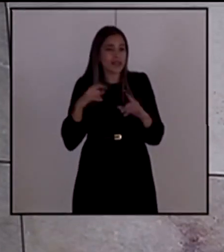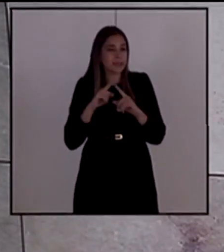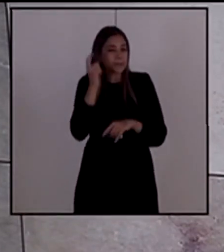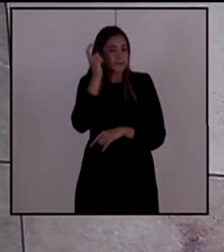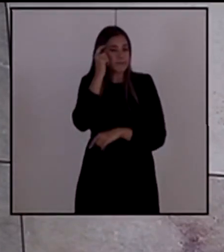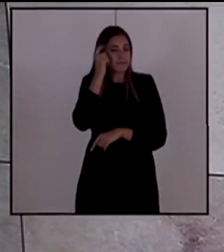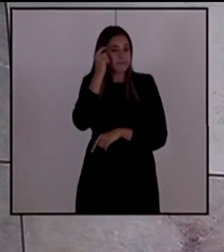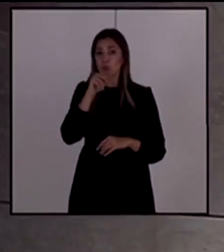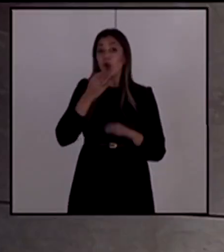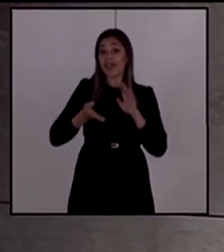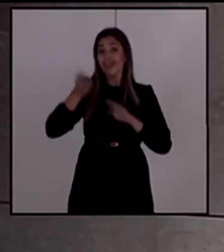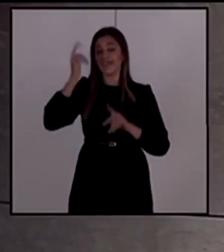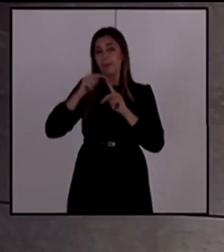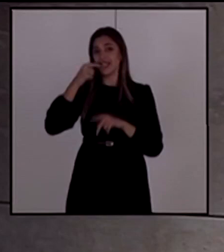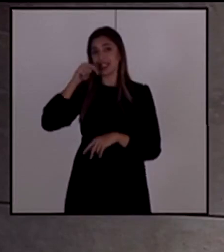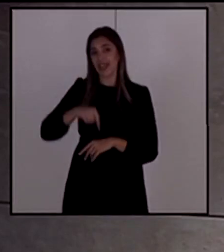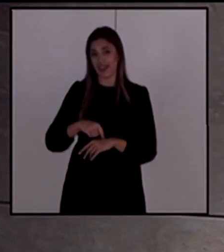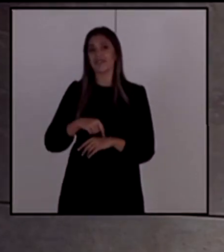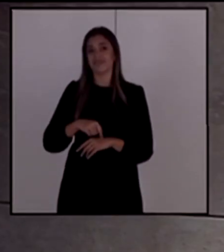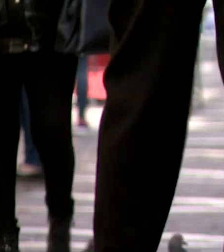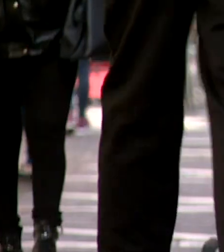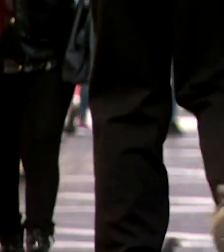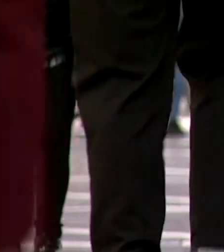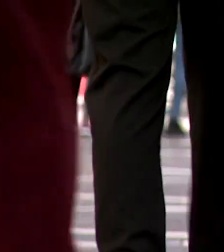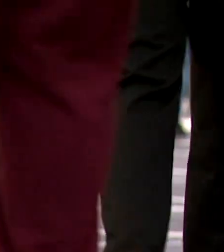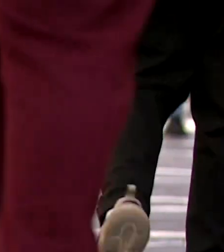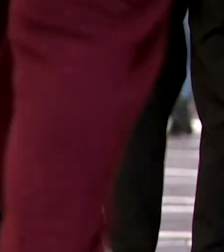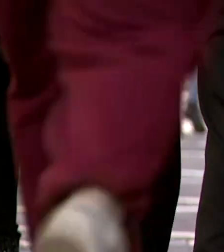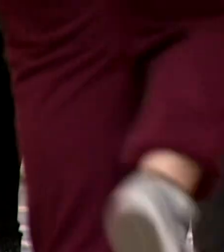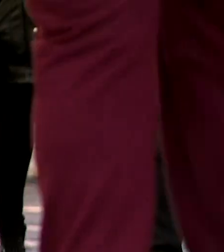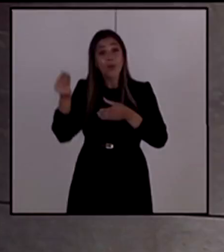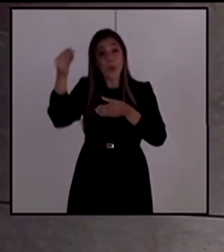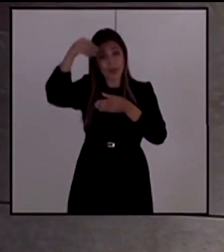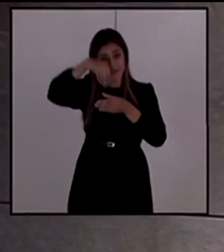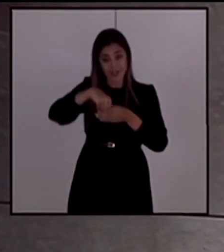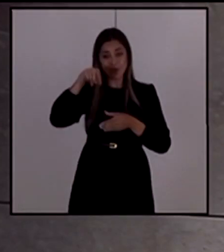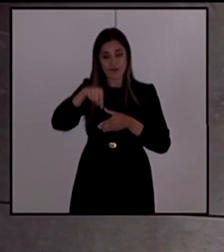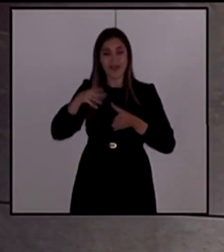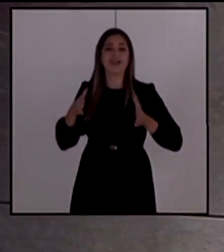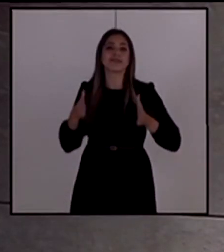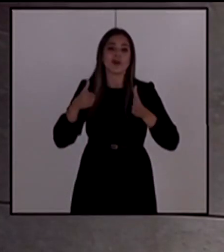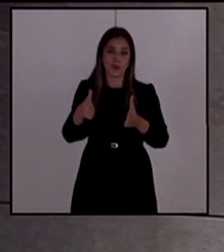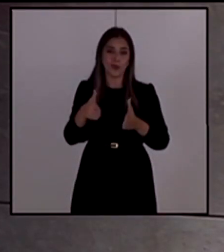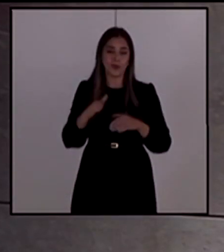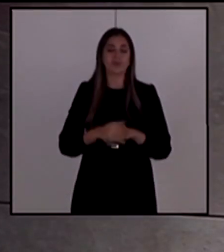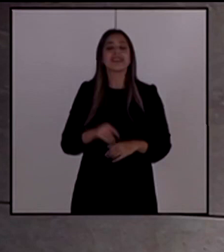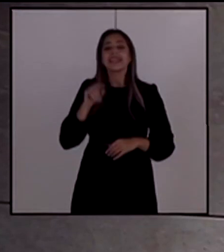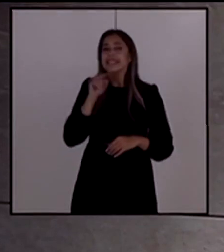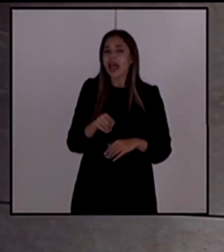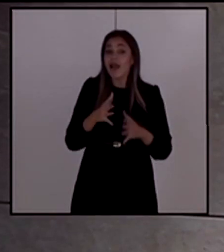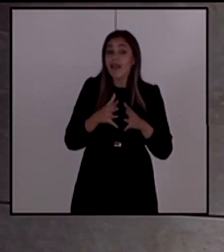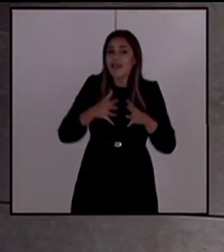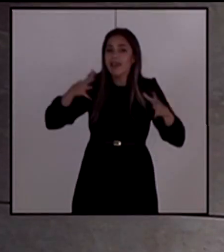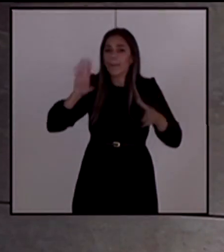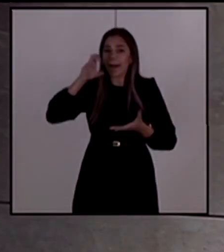motiħur. Id-deputataro mil-dazzar ptkelmet dwar il-settur tal-inklużjoni. L-akbar bħħit li qatġimoti